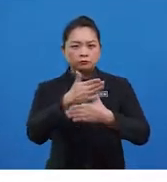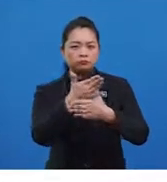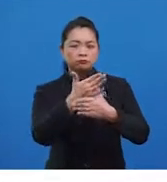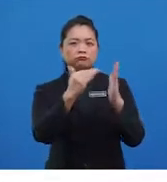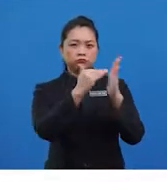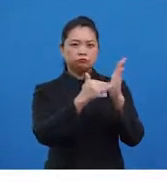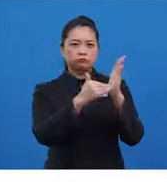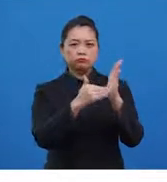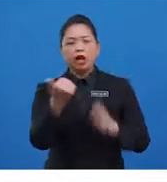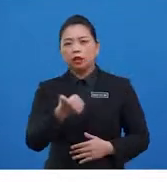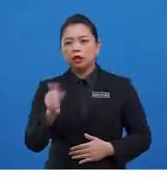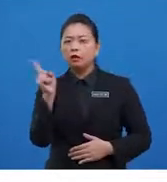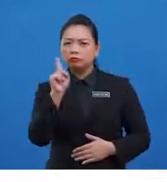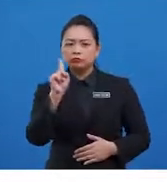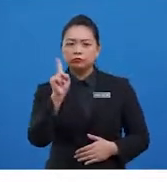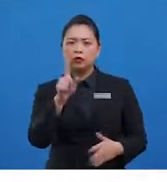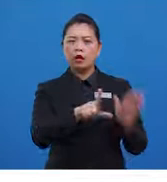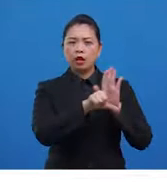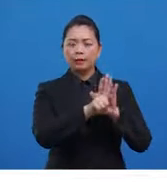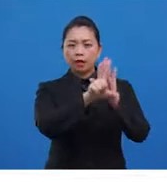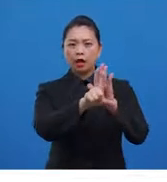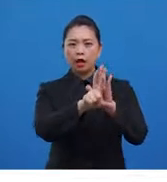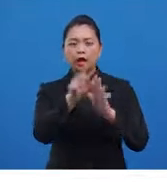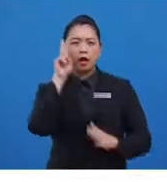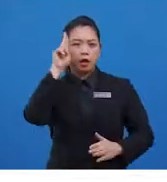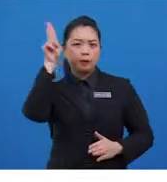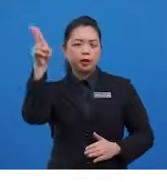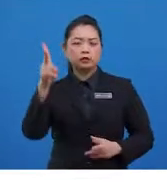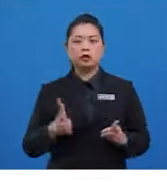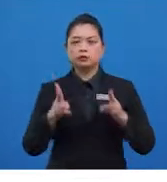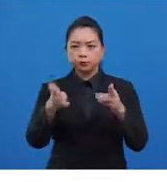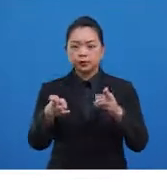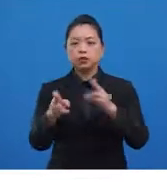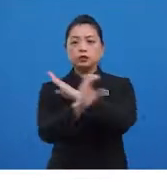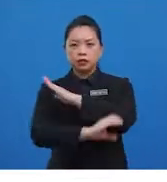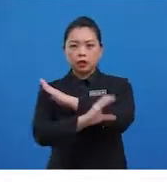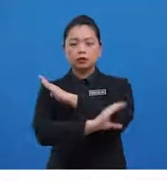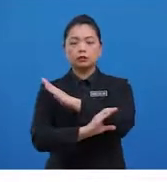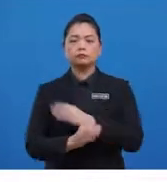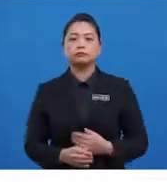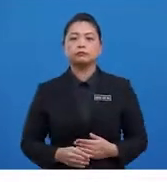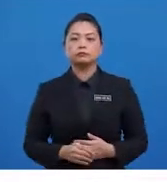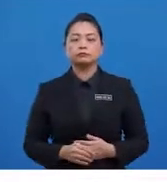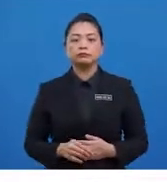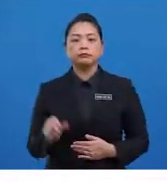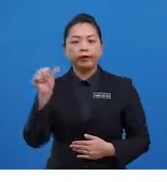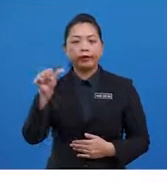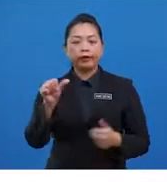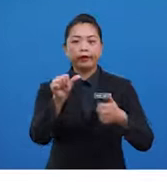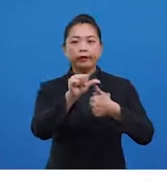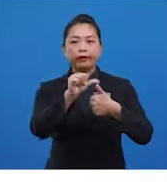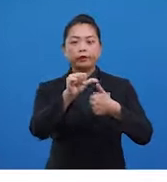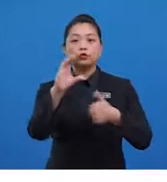Antara berikut, peralatan yang manakah melambangkan agama rasmi negara? A.